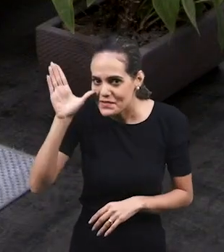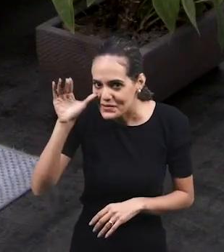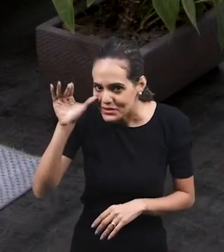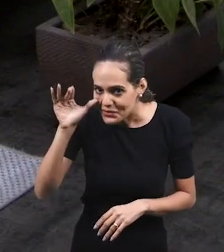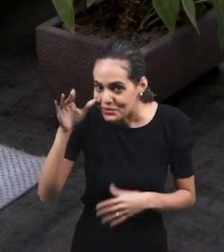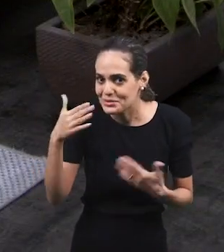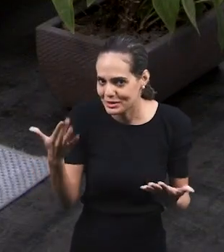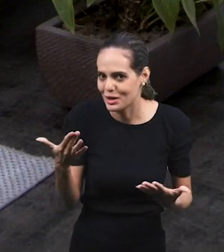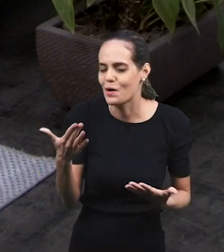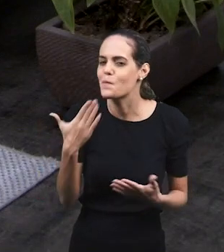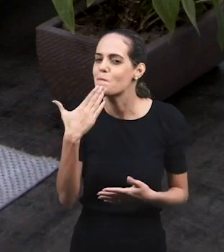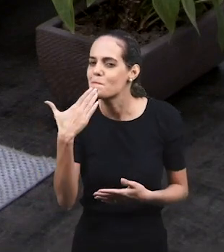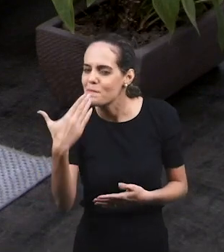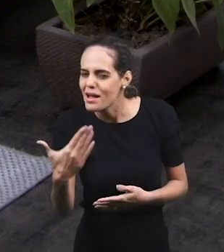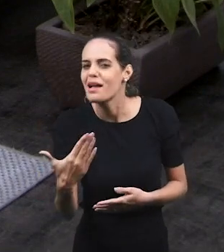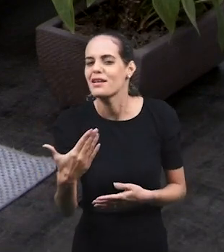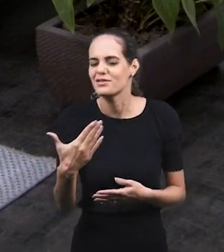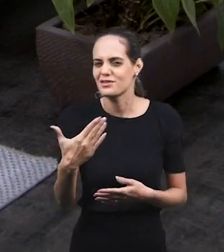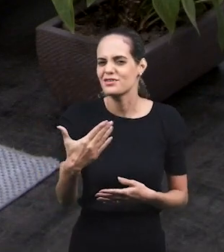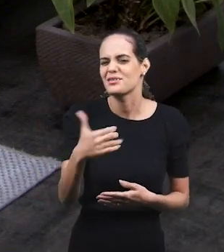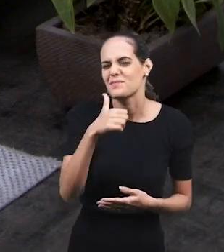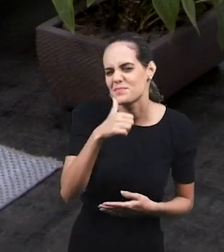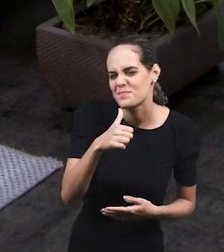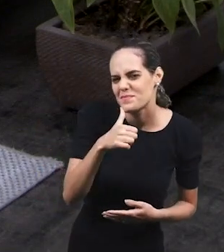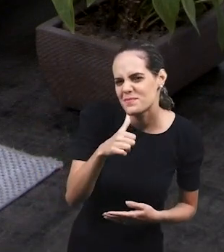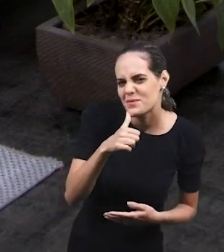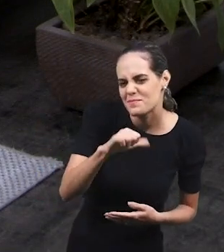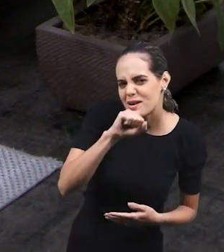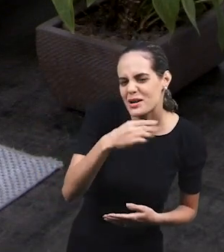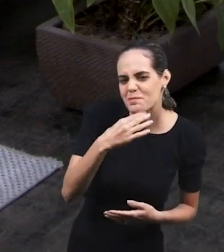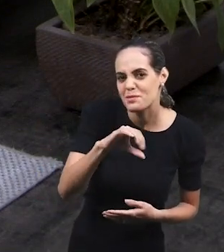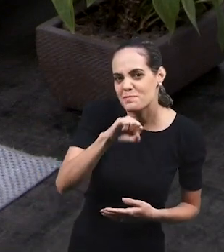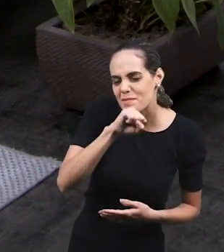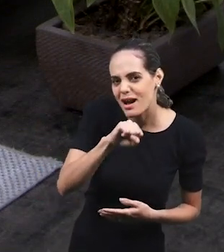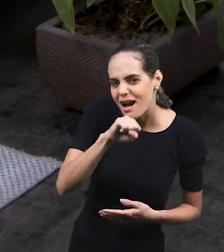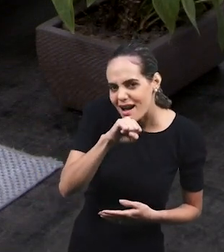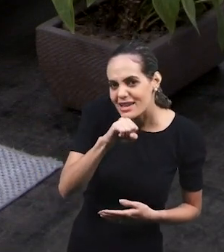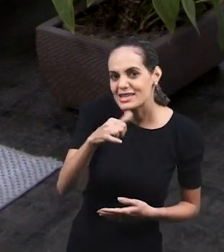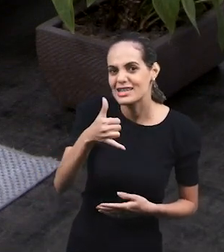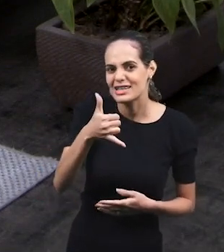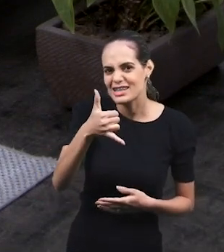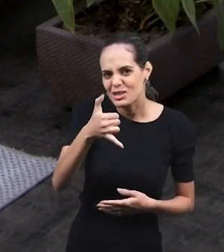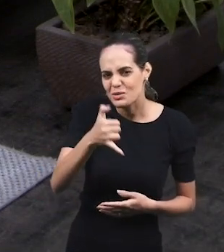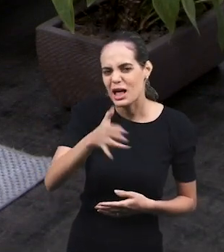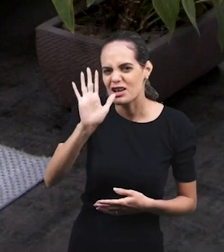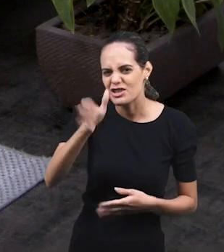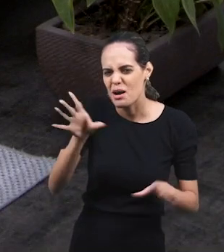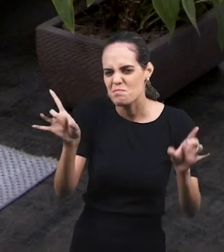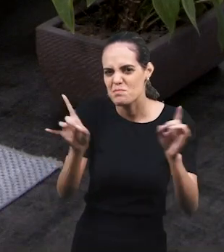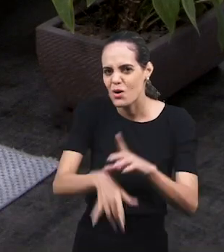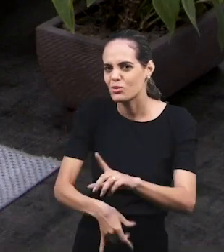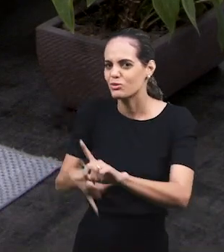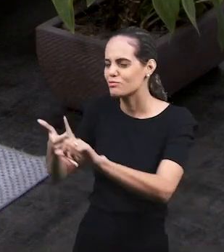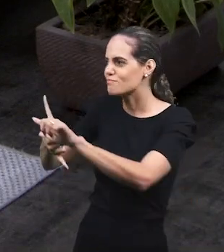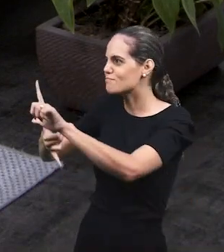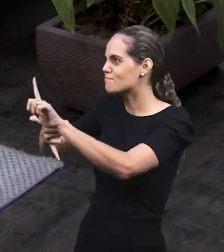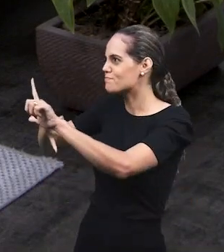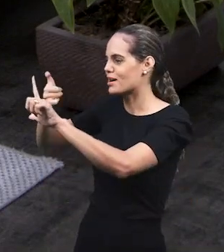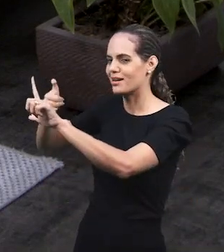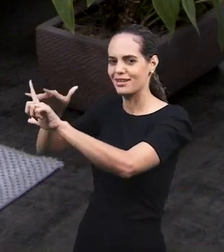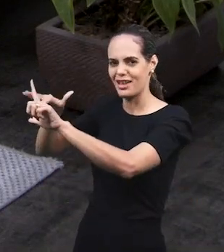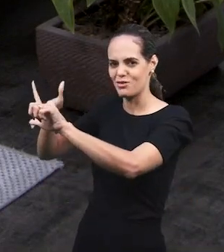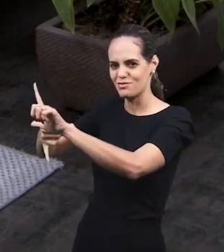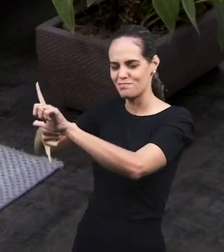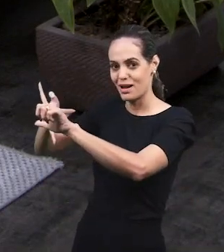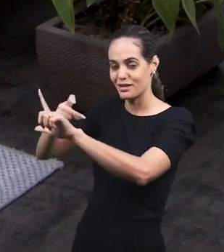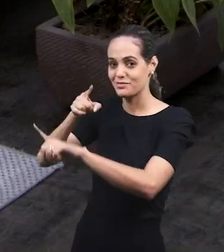prochaine louange que nous allons prendre. Vous êtes curieux? Demandez aux parents pour prendre un smartphone et laisser prêt